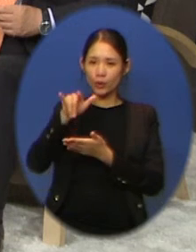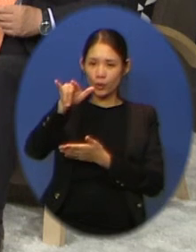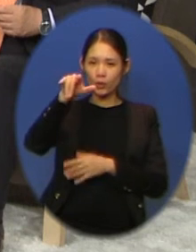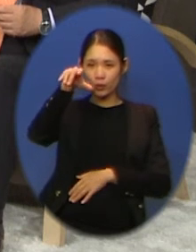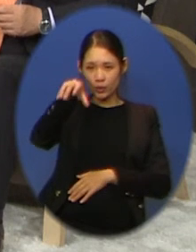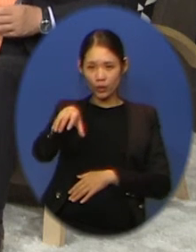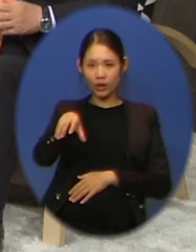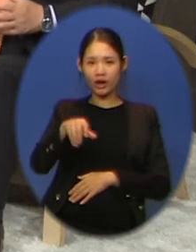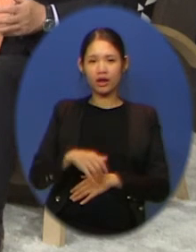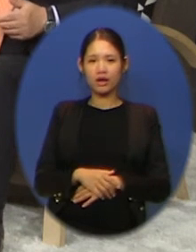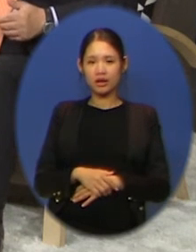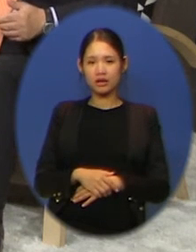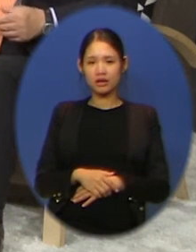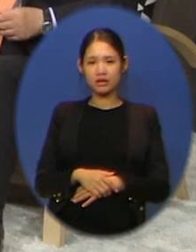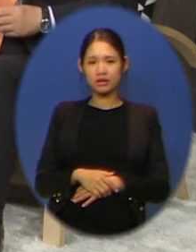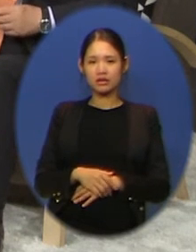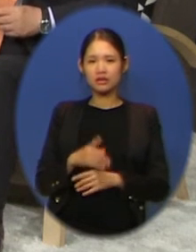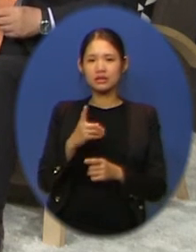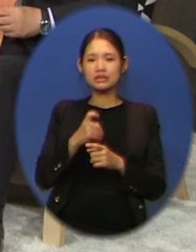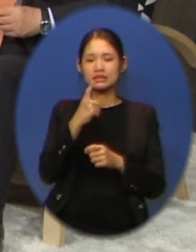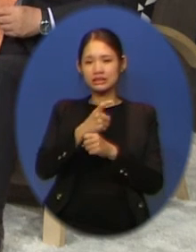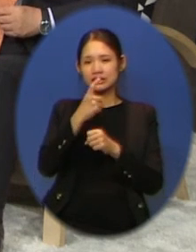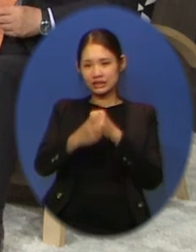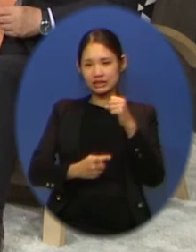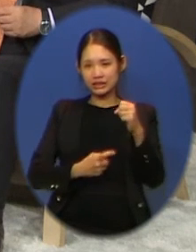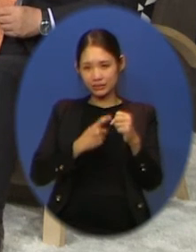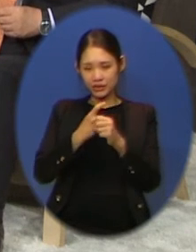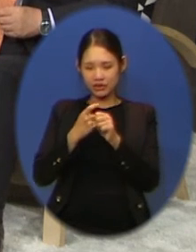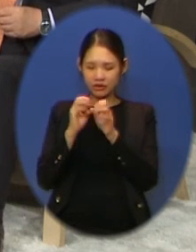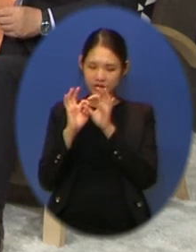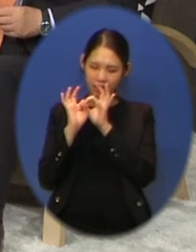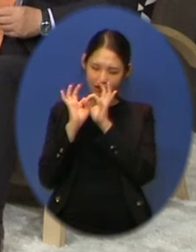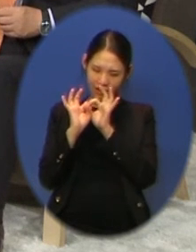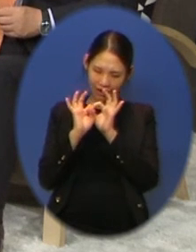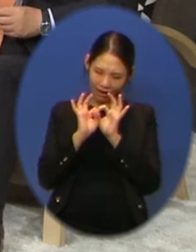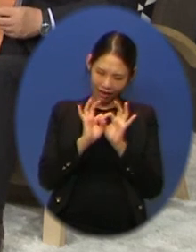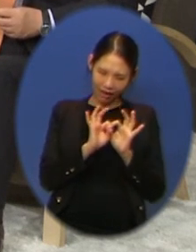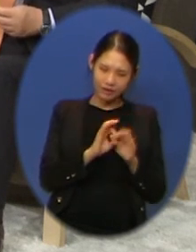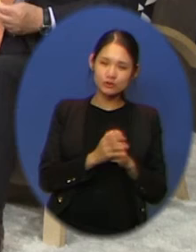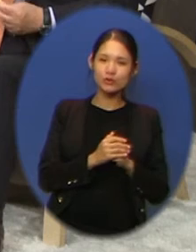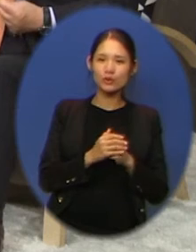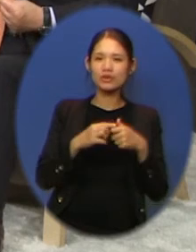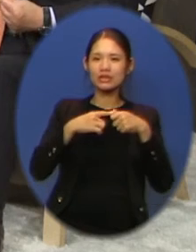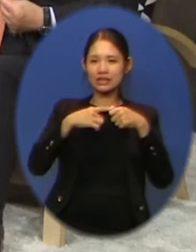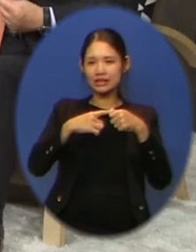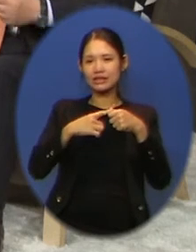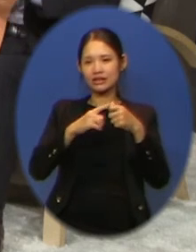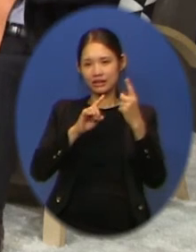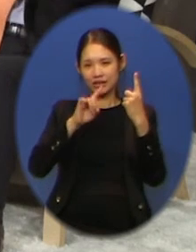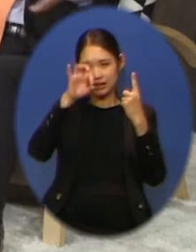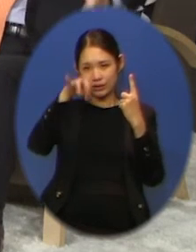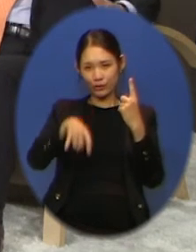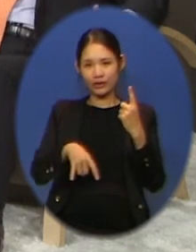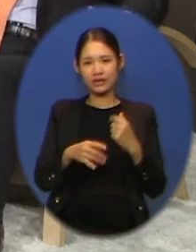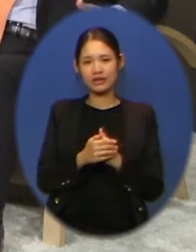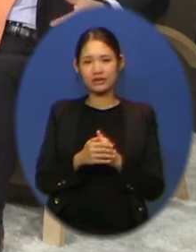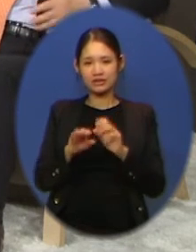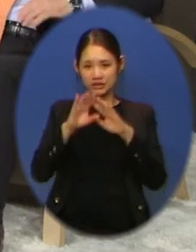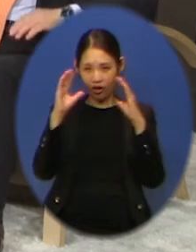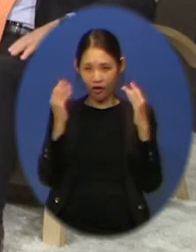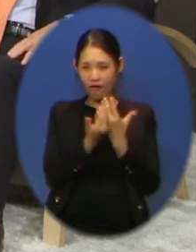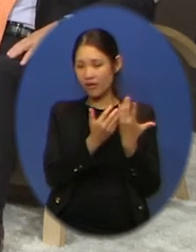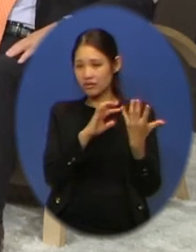인천 비행장이 공항이 예. 11년째 1위입니다. 예. 이거는 전 세계에서 전